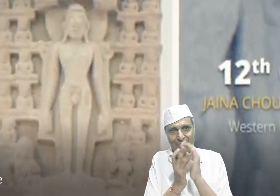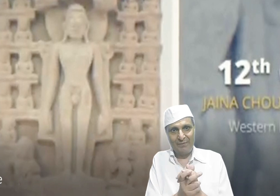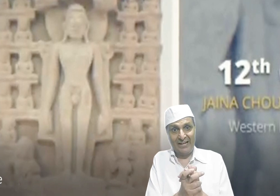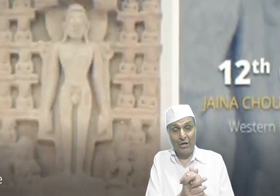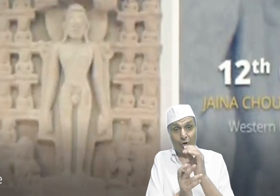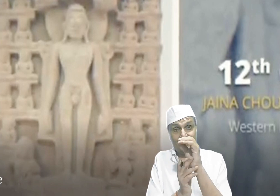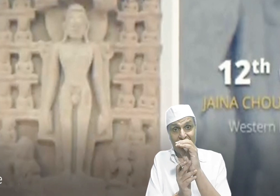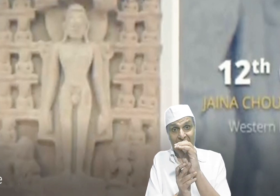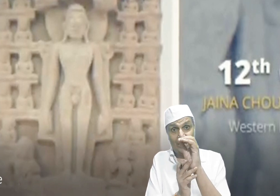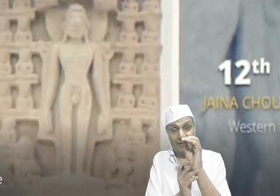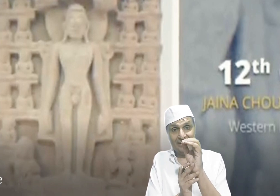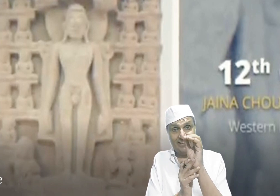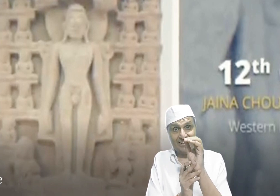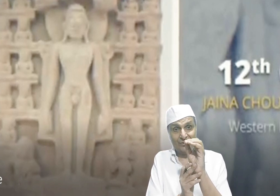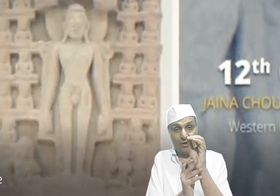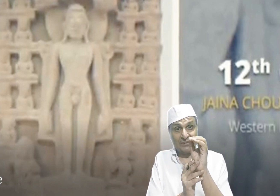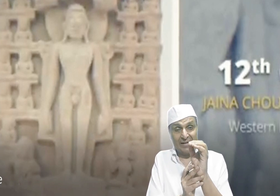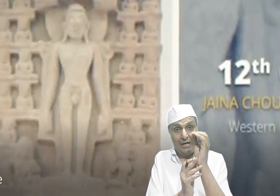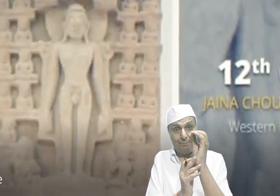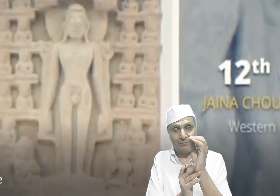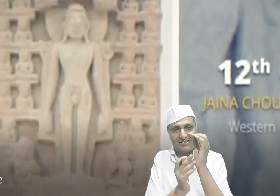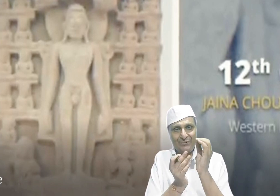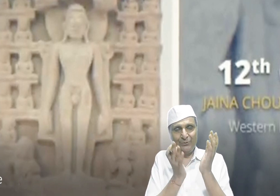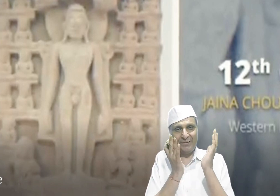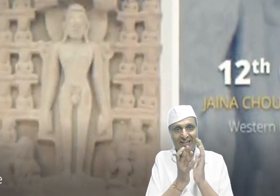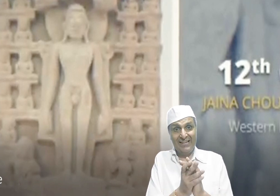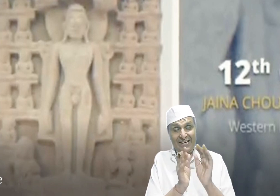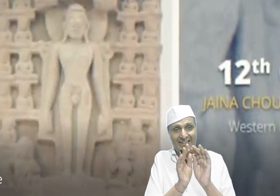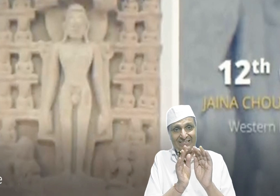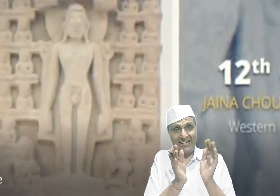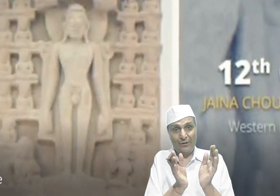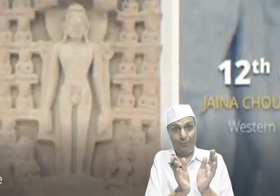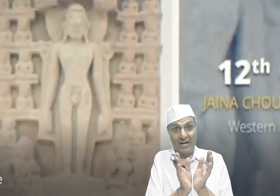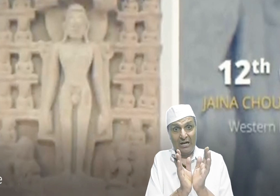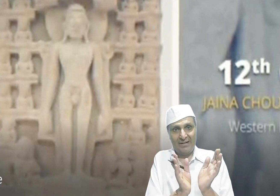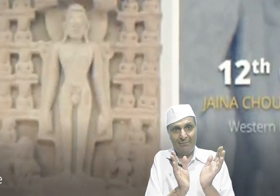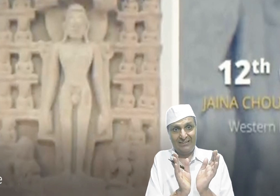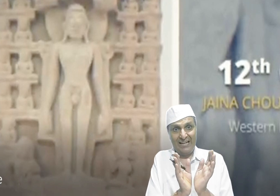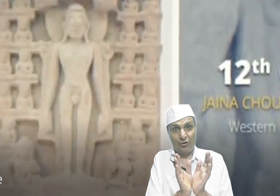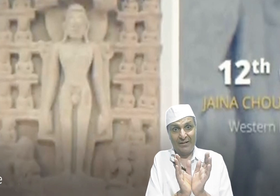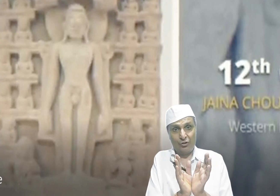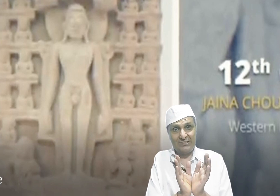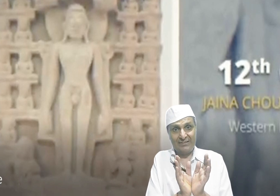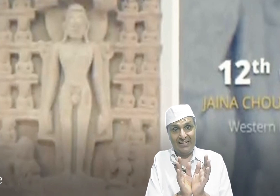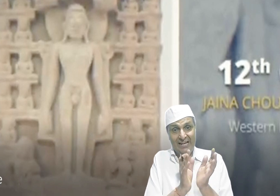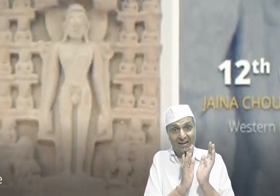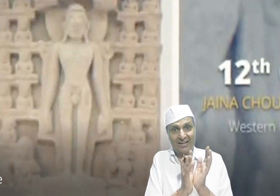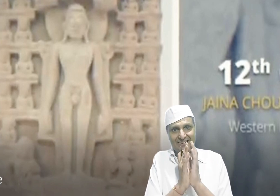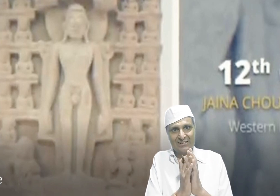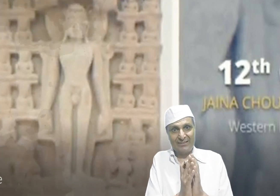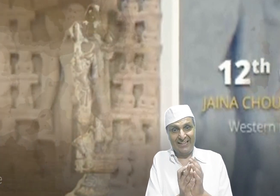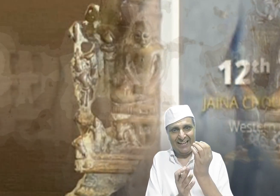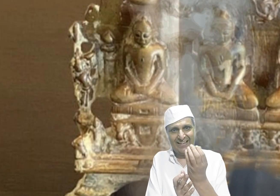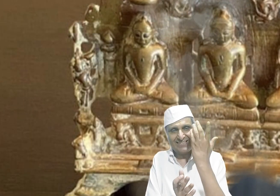पद्मासन रूप में और तीन हमारे तीर्थंकरों की प्रतिमाएं पद्मावत ऊपर है करें इस तरफ नहीं मिलती है जो बारिश स्थिति बनती है